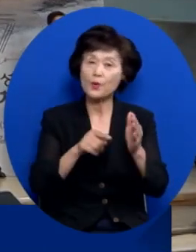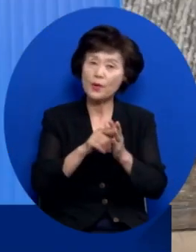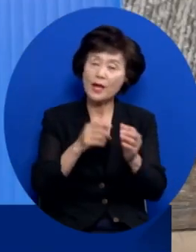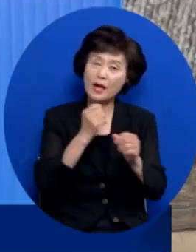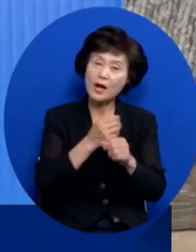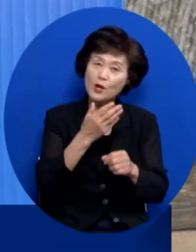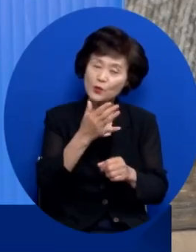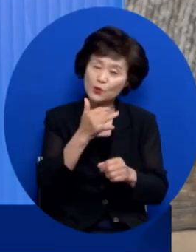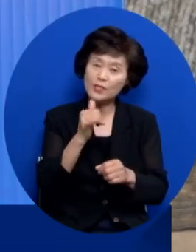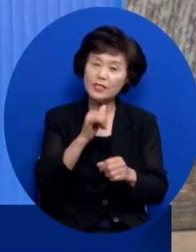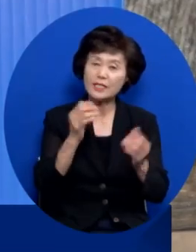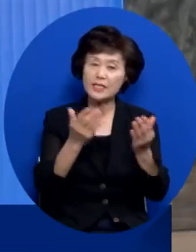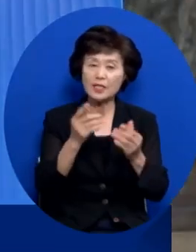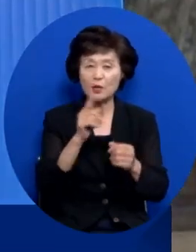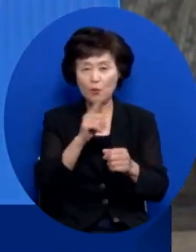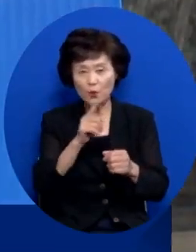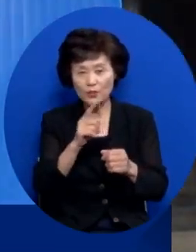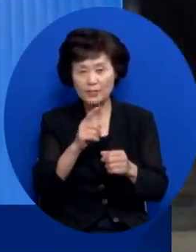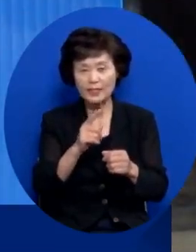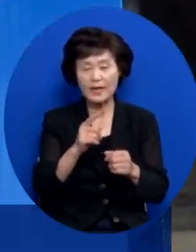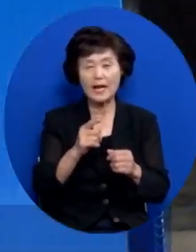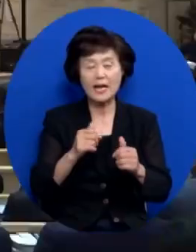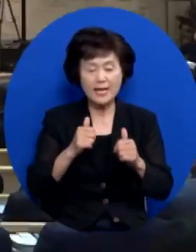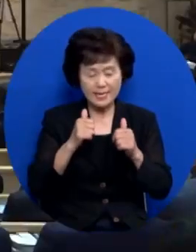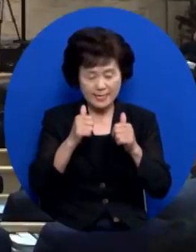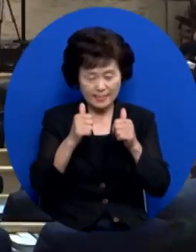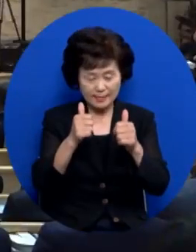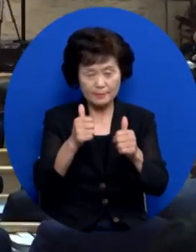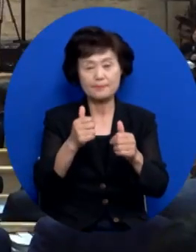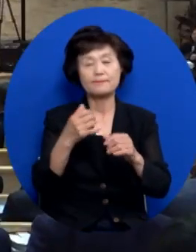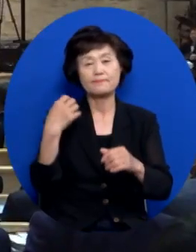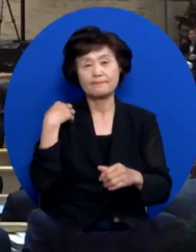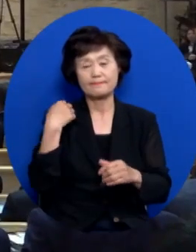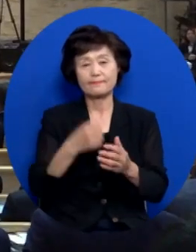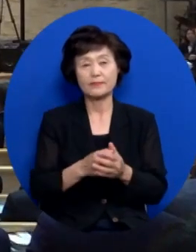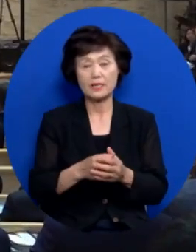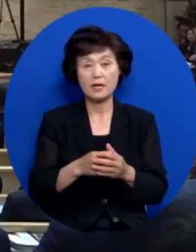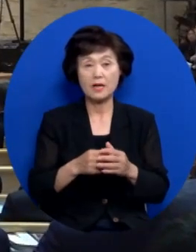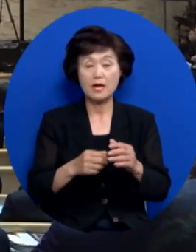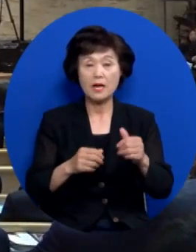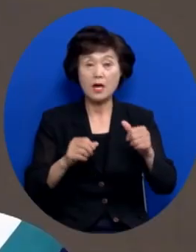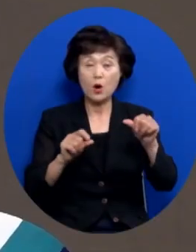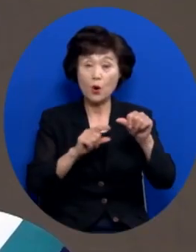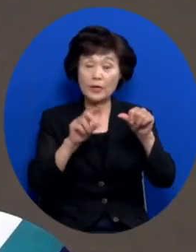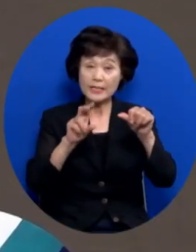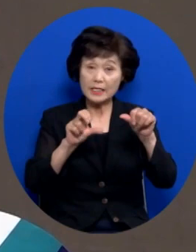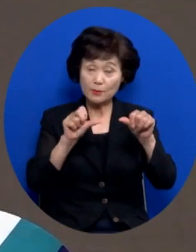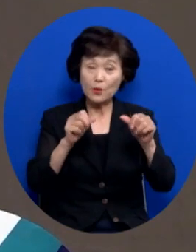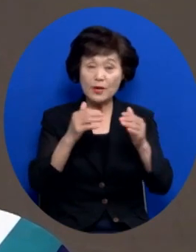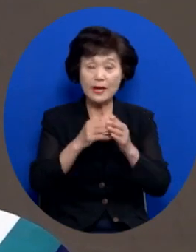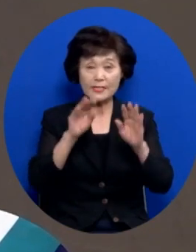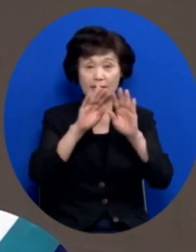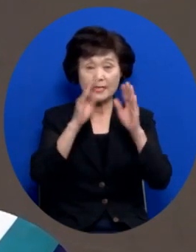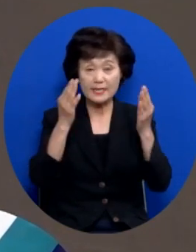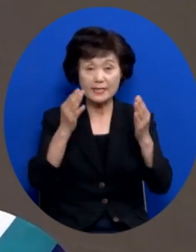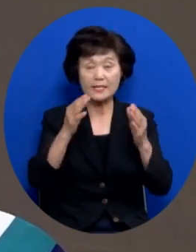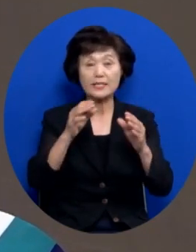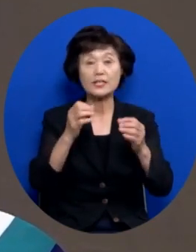무엇인지 찾아서 열심히 최선을 다해서 하겠습니다. 25일까지 열릴 총회에서는 교단 총무